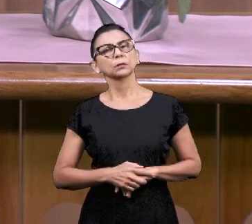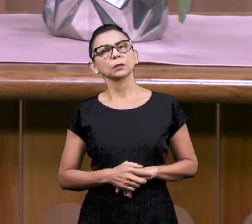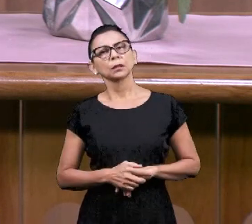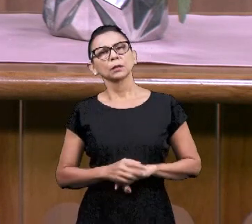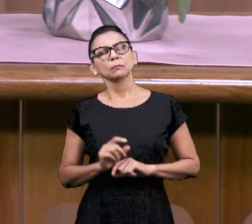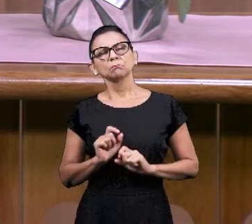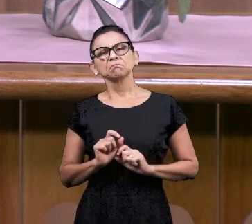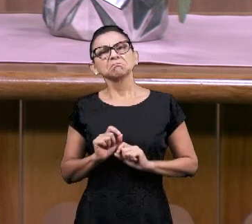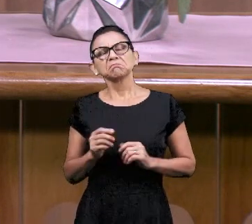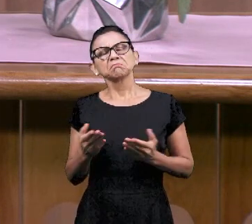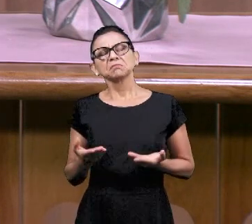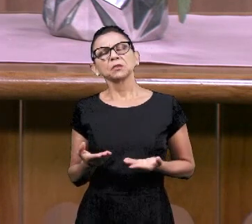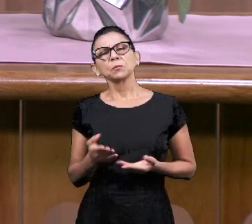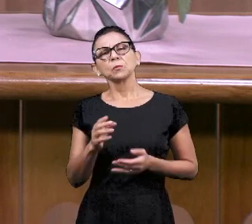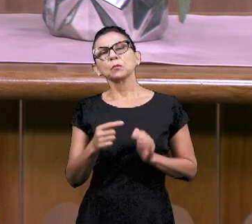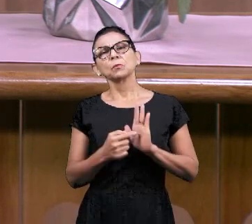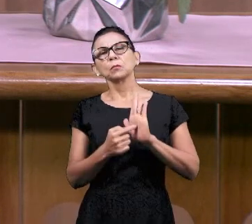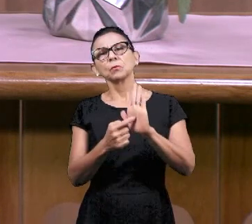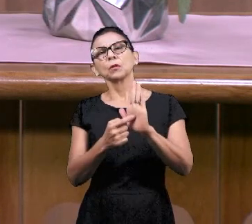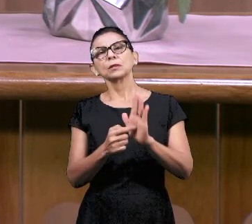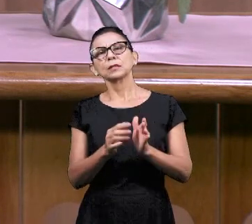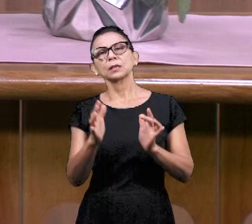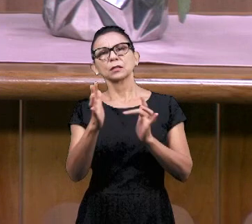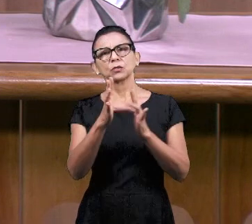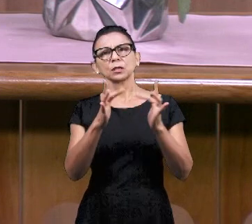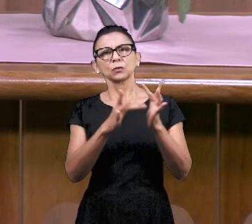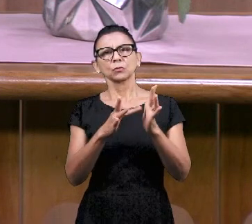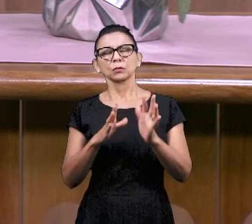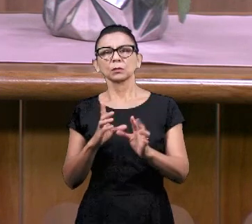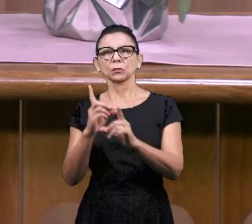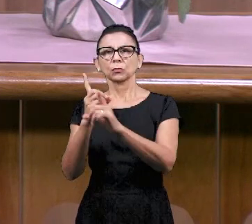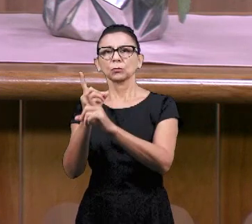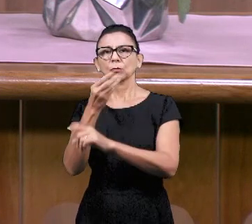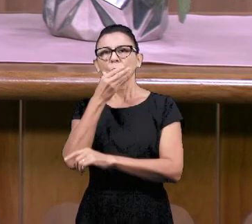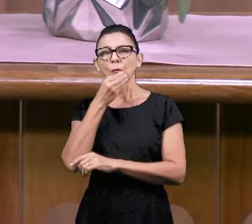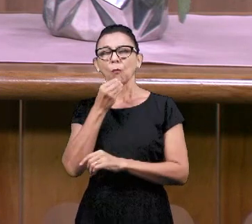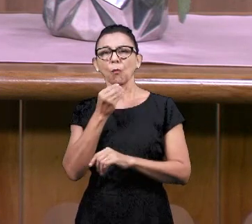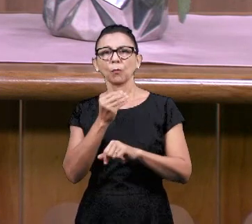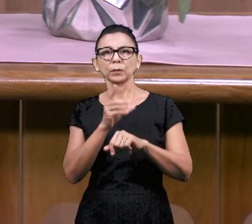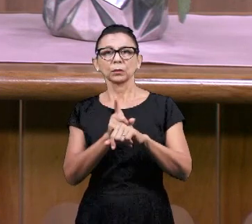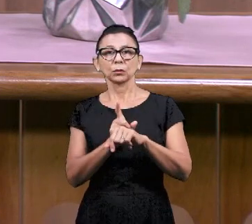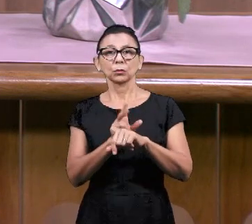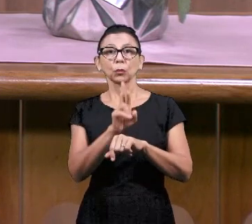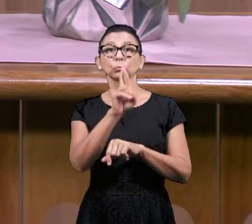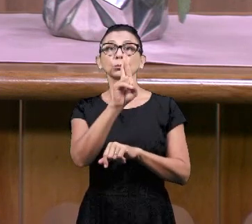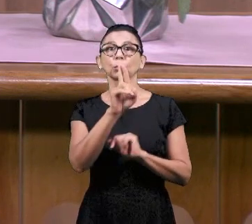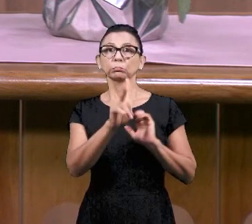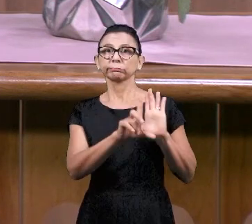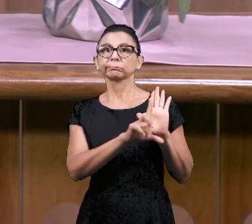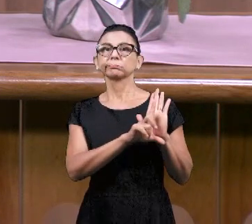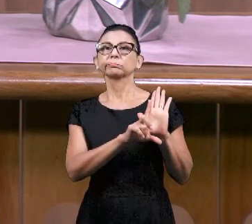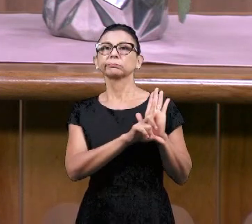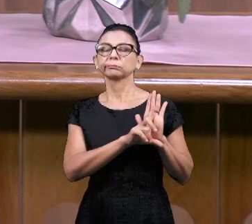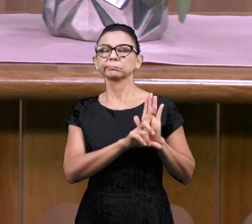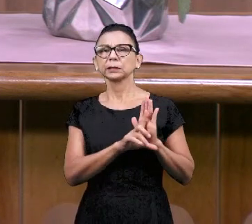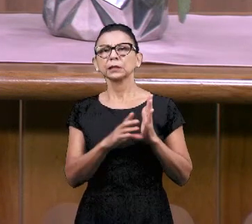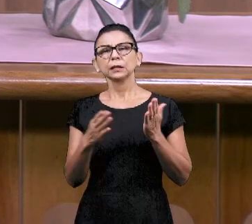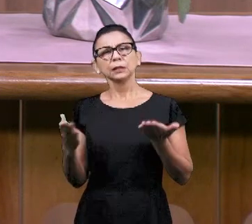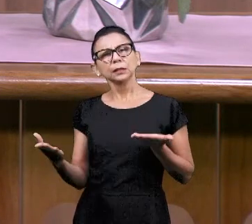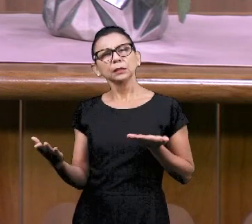nous allons parler à propos de la rencontre du Seigneur Jésus avec un docteur de la loi. À travers cette rencontre, le Seigneur Jésus